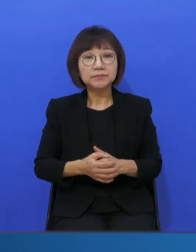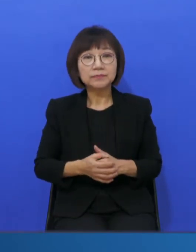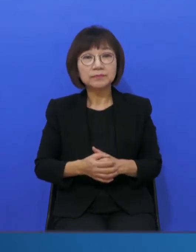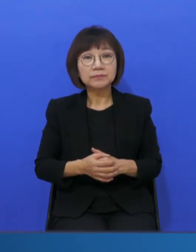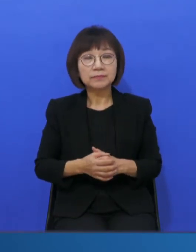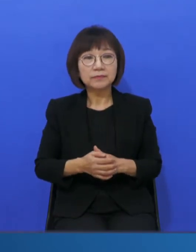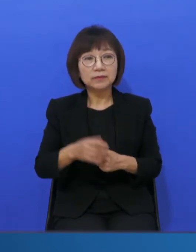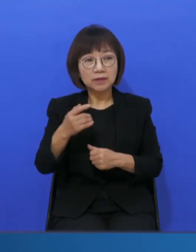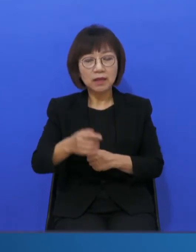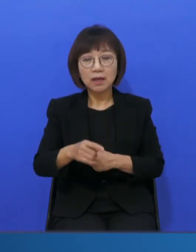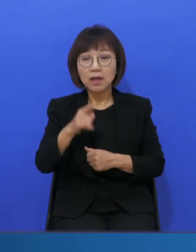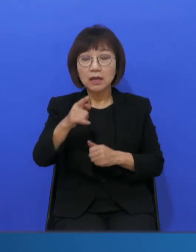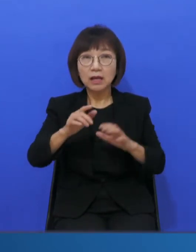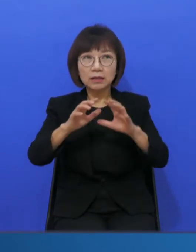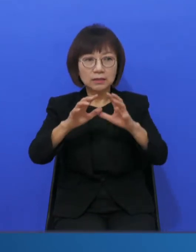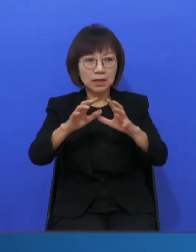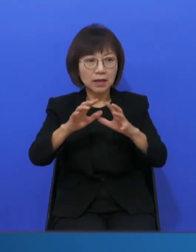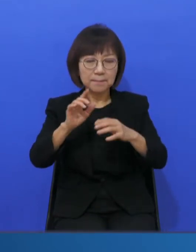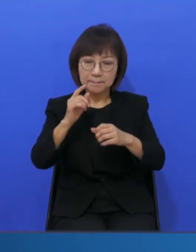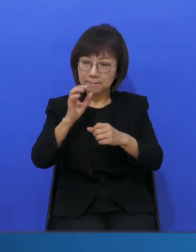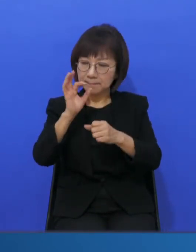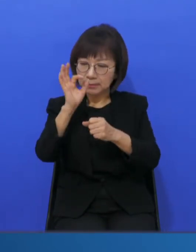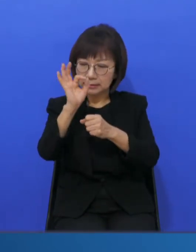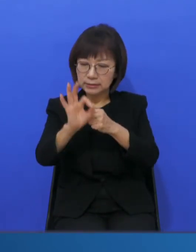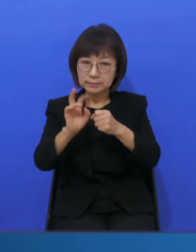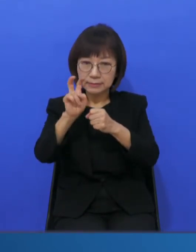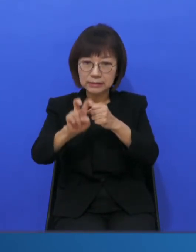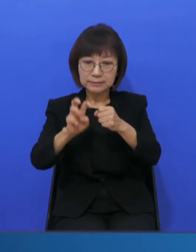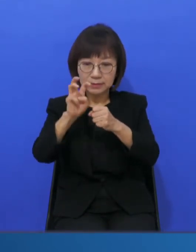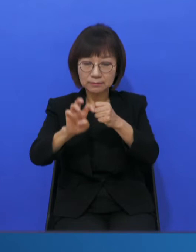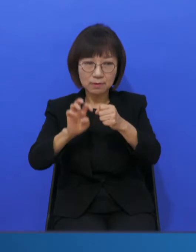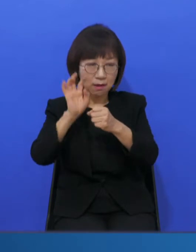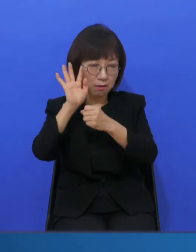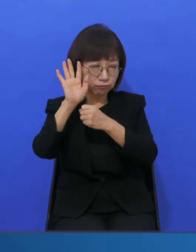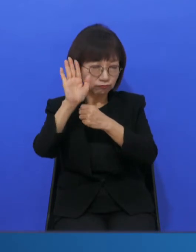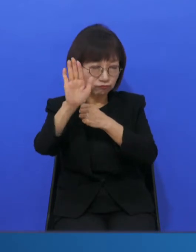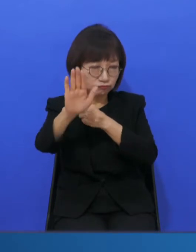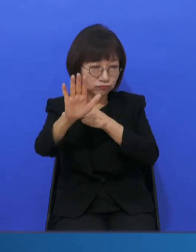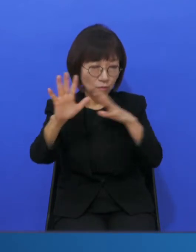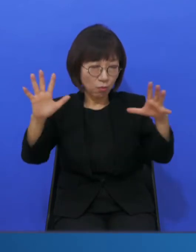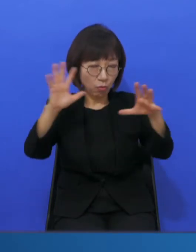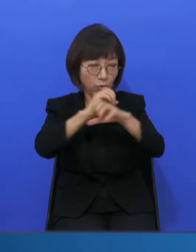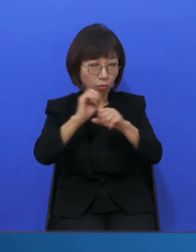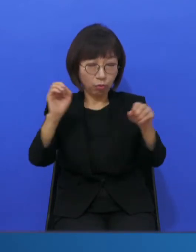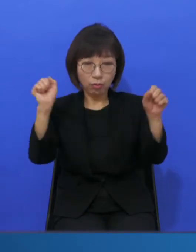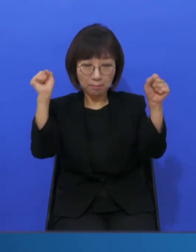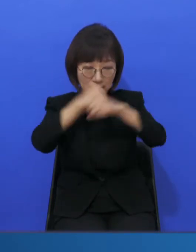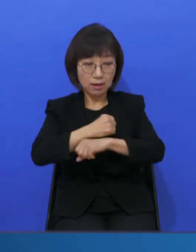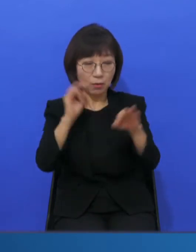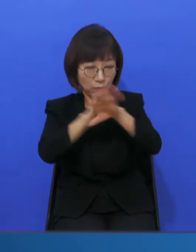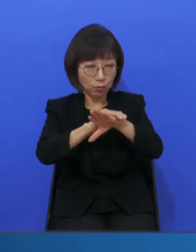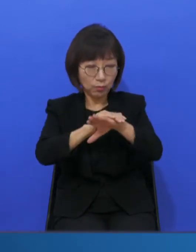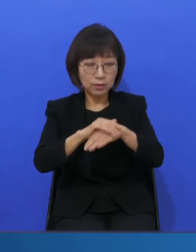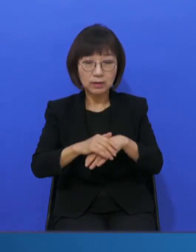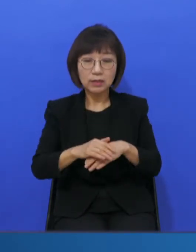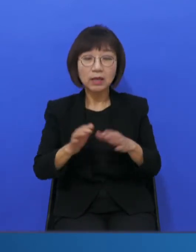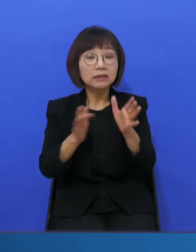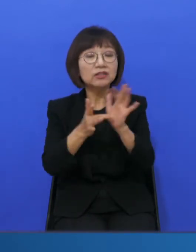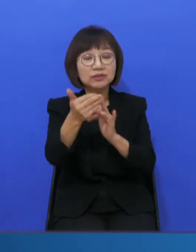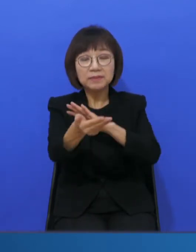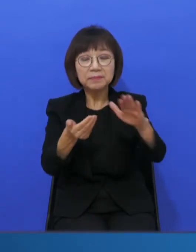완전히 없어지잖아요. And we see that these individuals, they completely were 그 disappeared. 예수님께서 주의를 준 겁니다. And so we see this caution given by